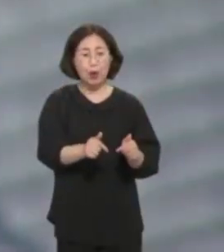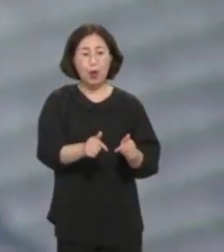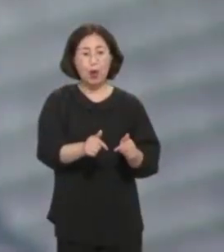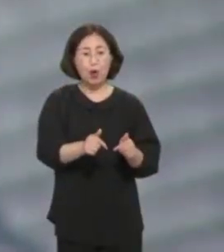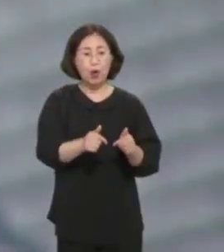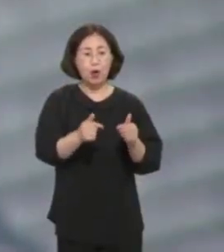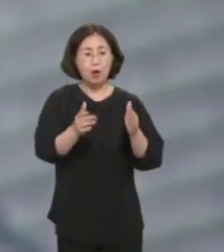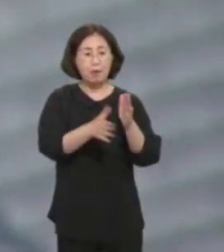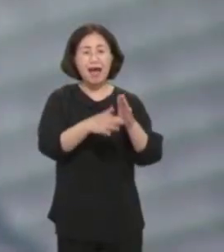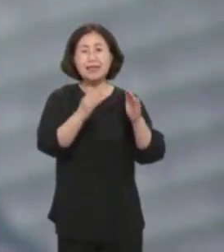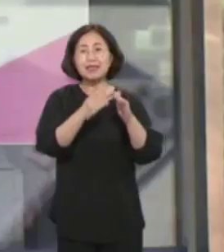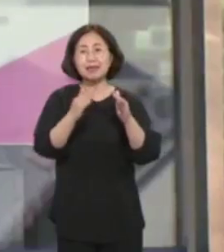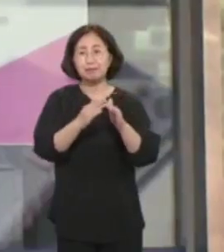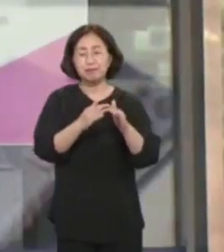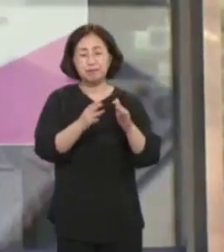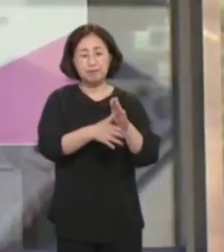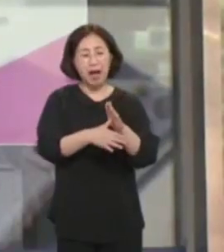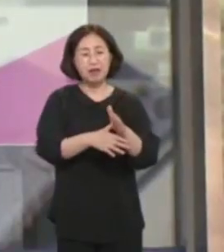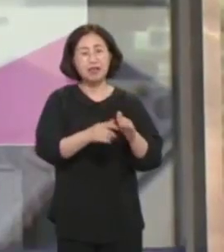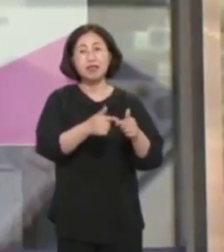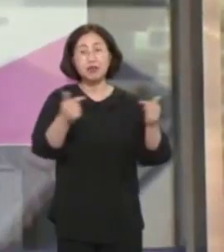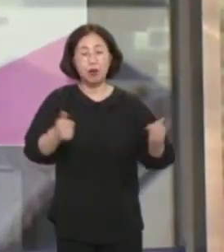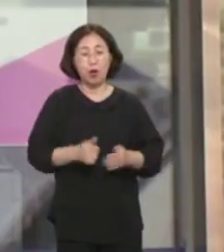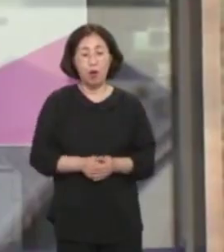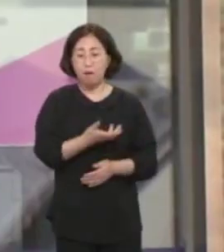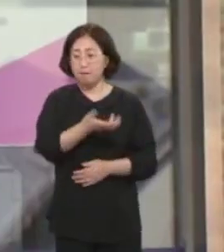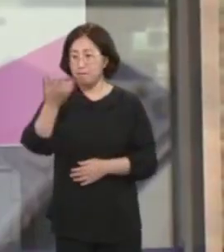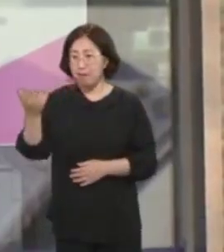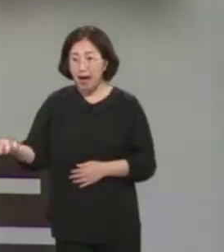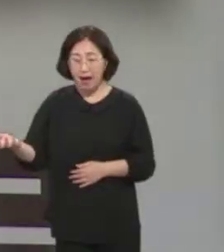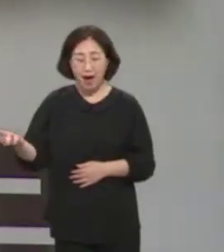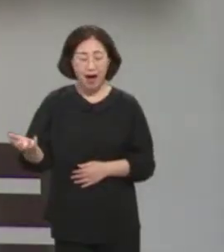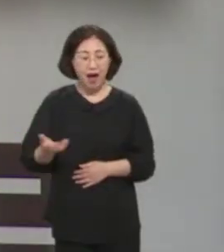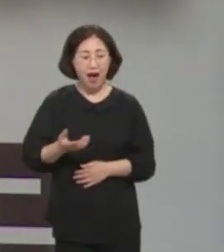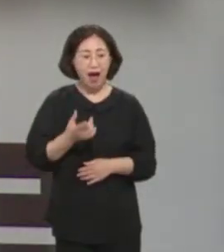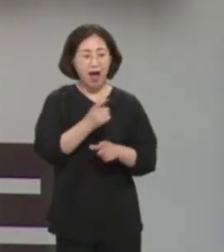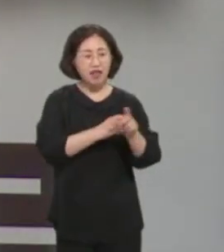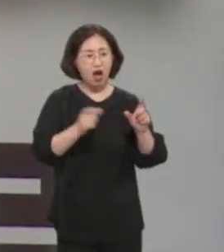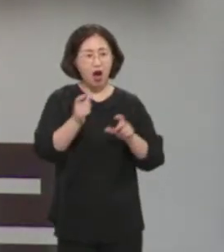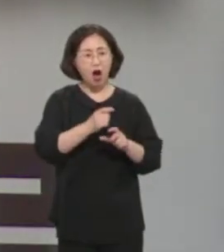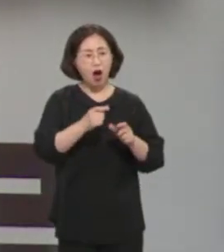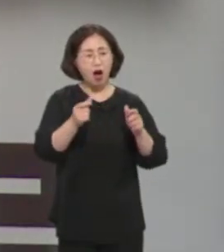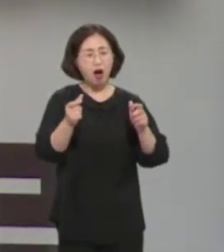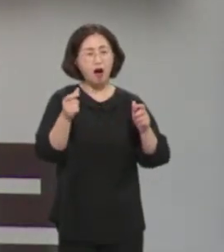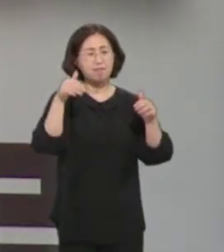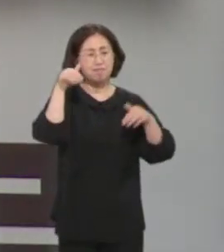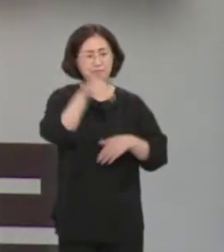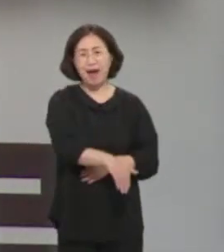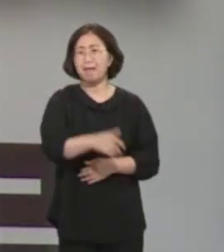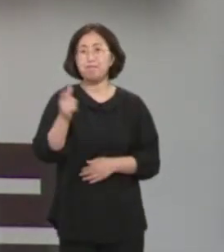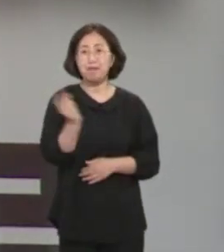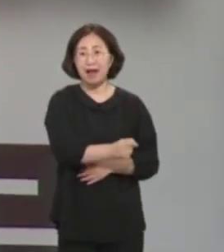빈상가가 서서히 늘고 있습니다. 청사 이전으로 인해 상권 쇠락이 가속화될 것이라는 우려가 깊어지고